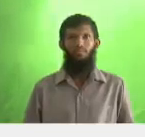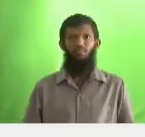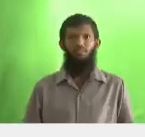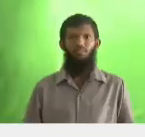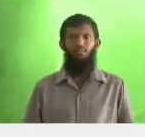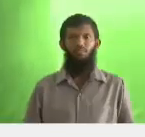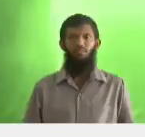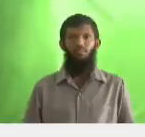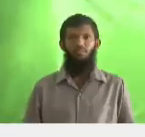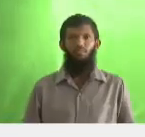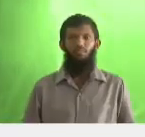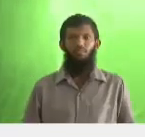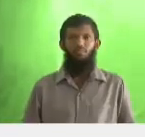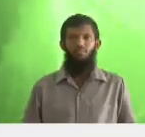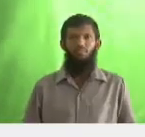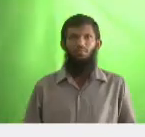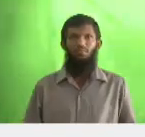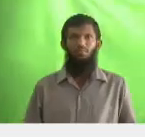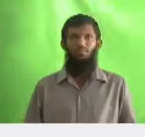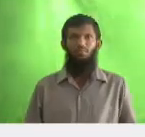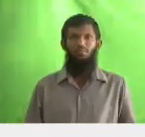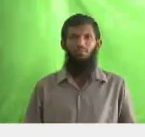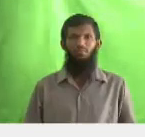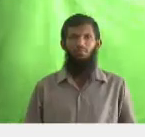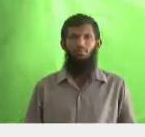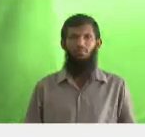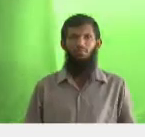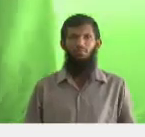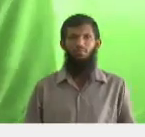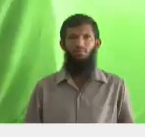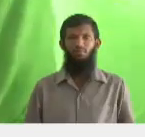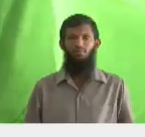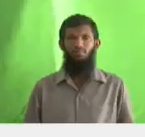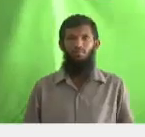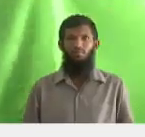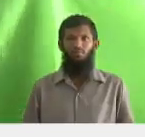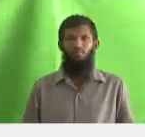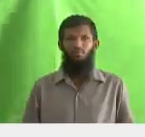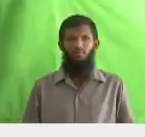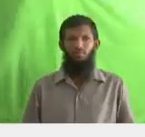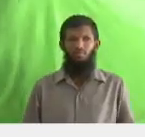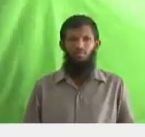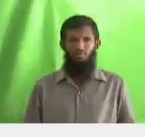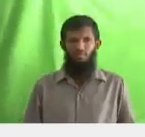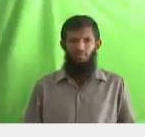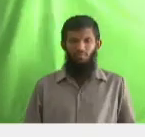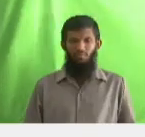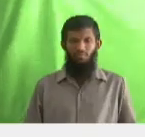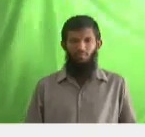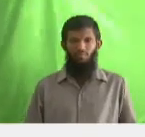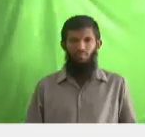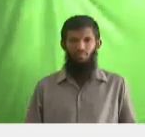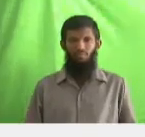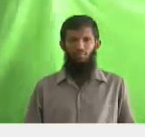نهجهم ودعا بدعوتهم إلى يوم الدين. أما بعد، فاتقوا الله عباد الله، واتقوا